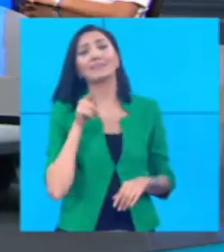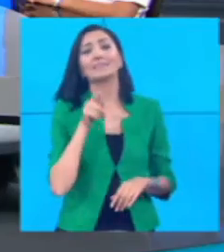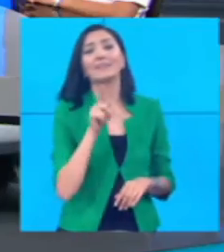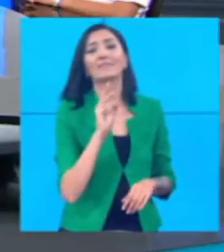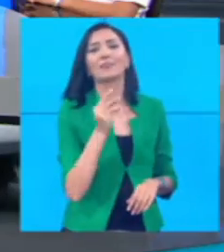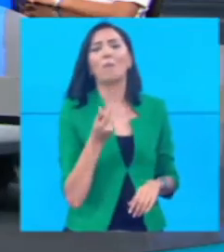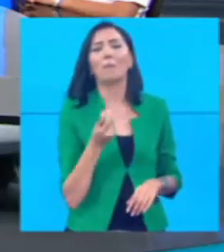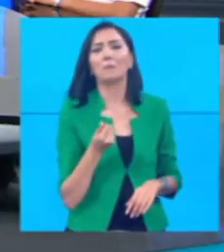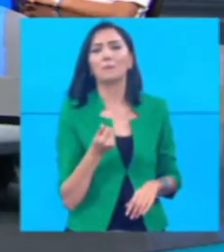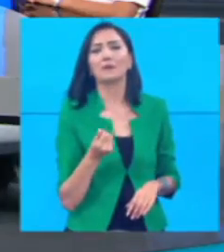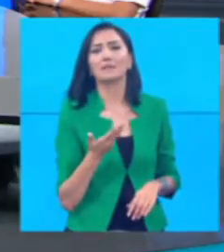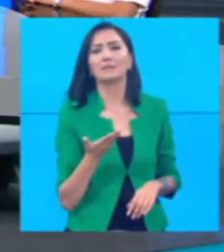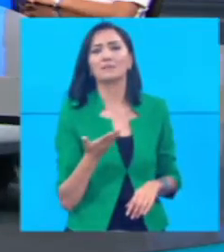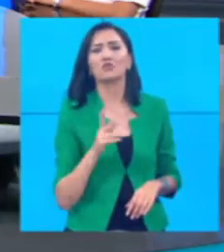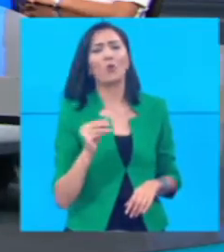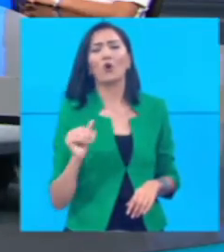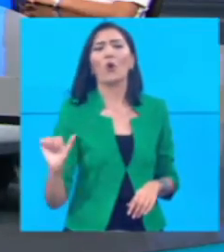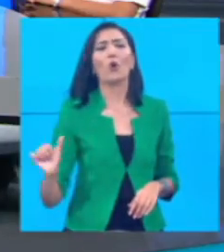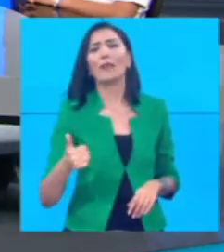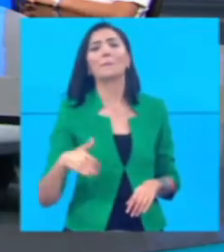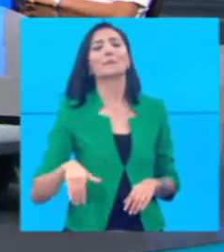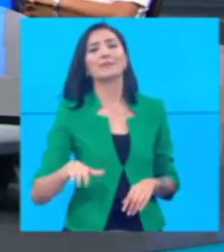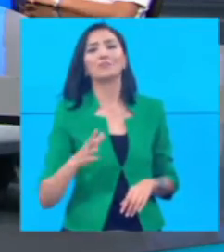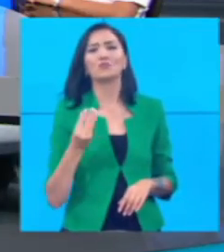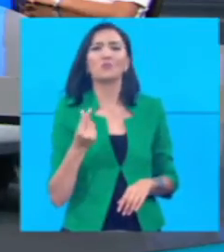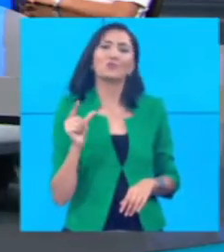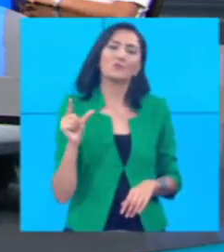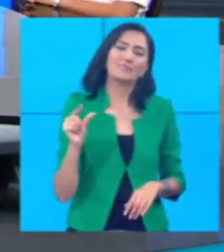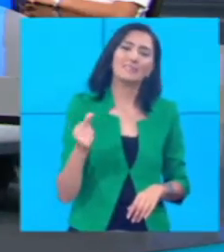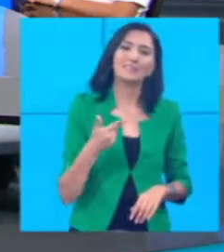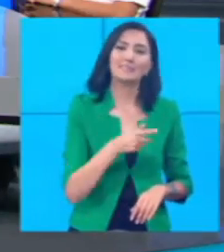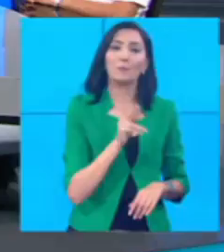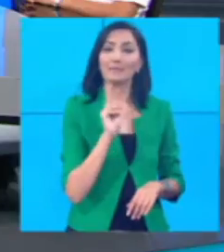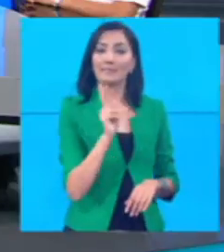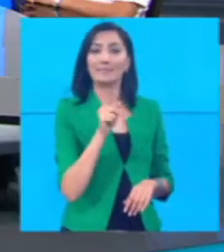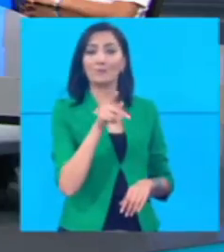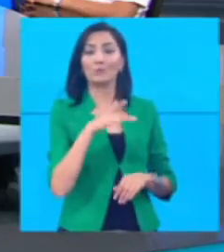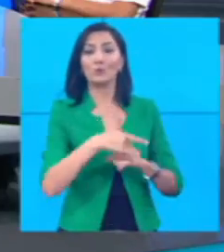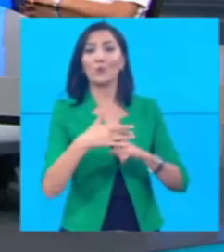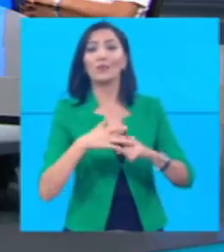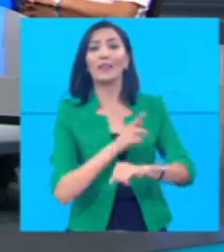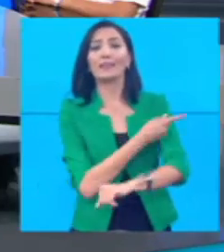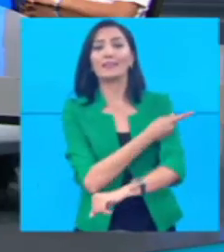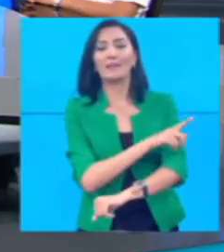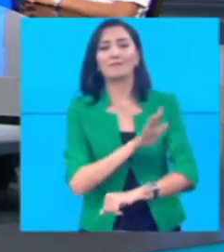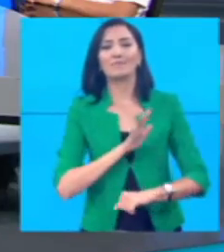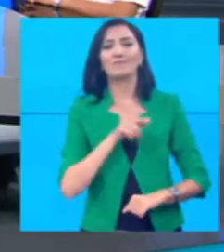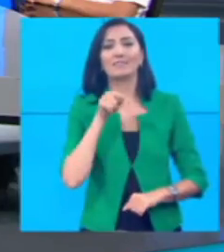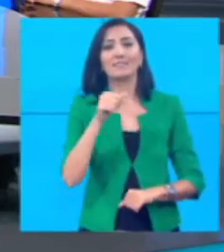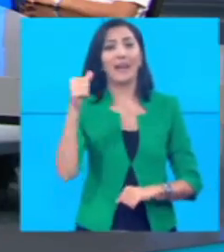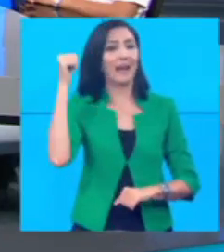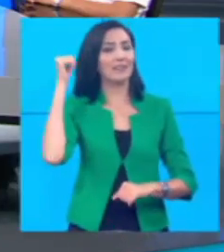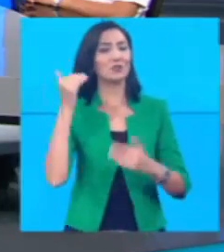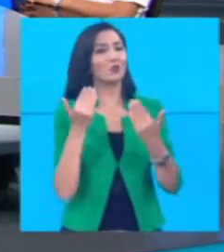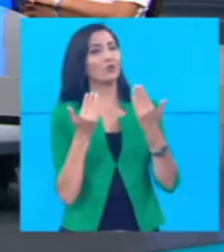Size verilen para çok önemli değil aslında. Aynen. Çok küçük bir önem. Ama siz bu ülkeyi temsil ediyorsunuz. Burada